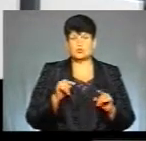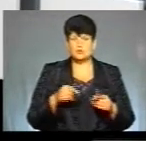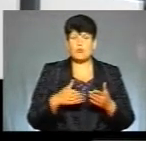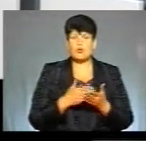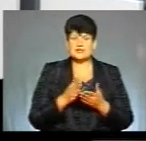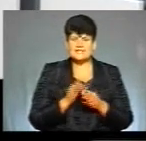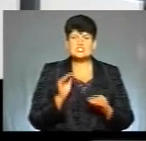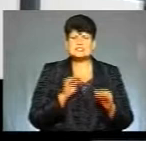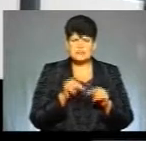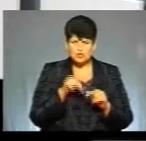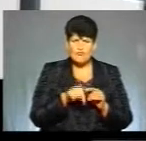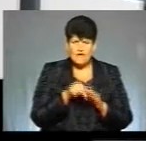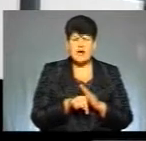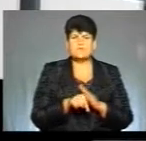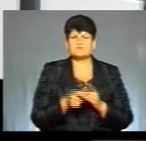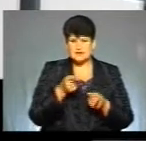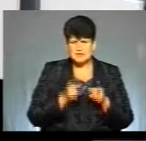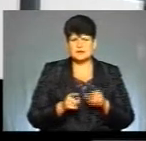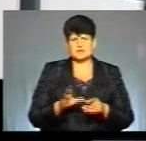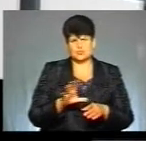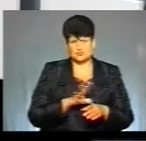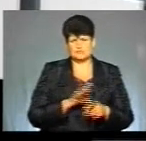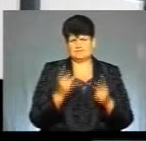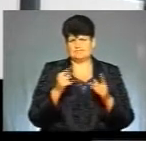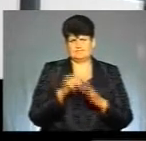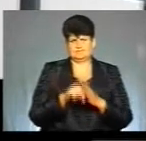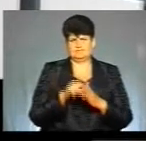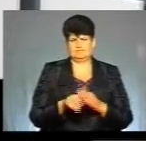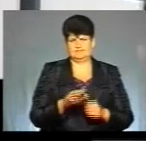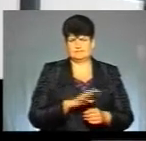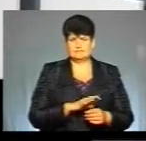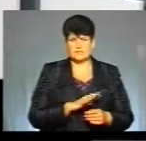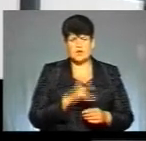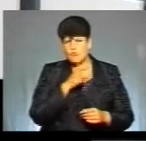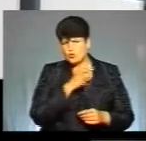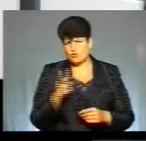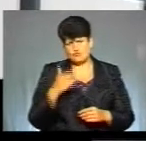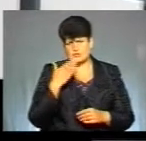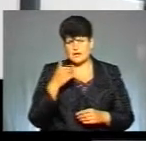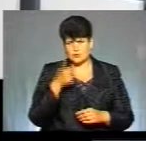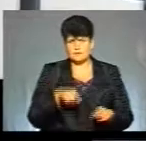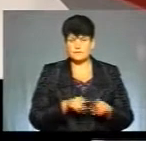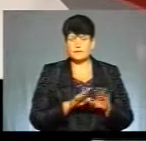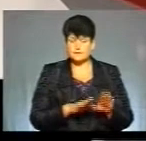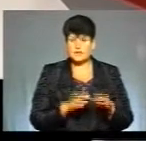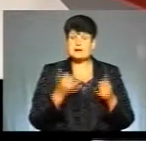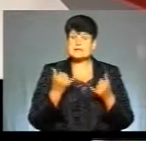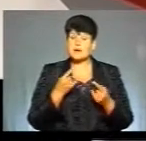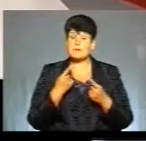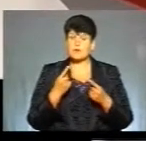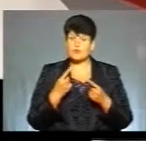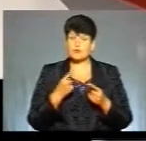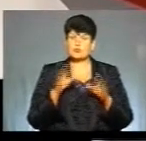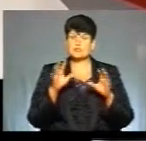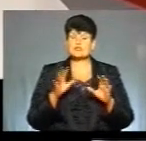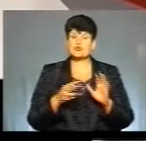складова, в тому дійсно вона мала велике значення дуже, впродовж саме останніх років. Власне, якщо ми зараз говоримо за статтю